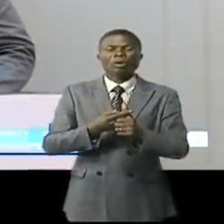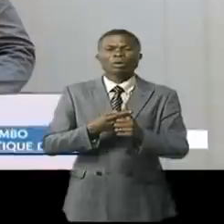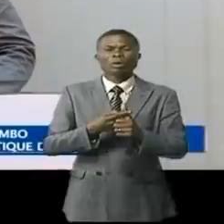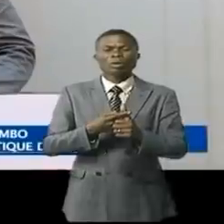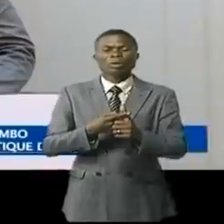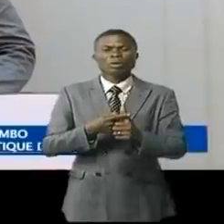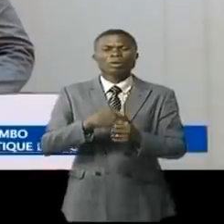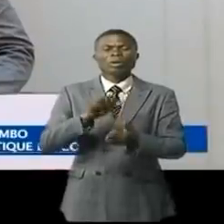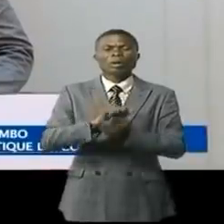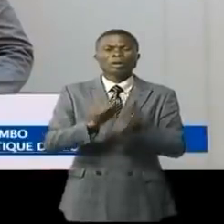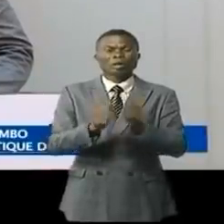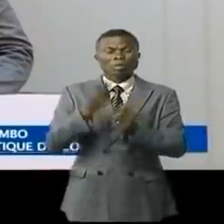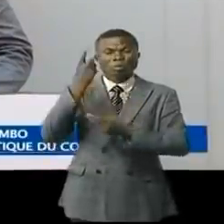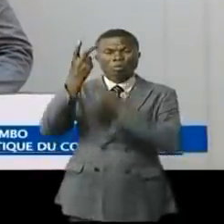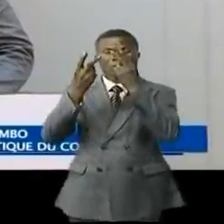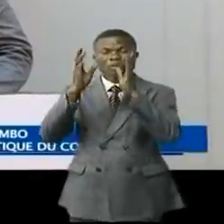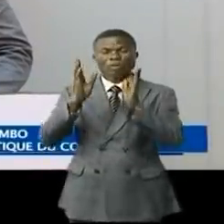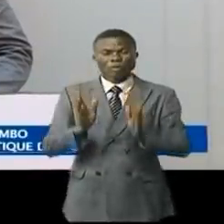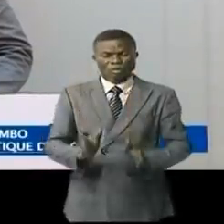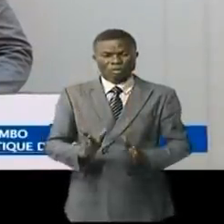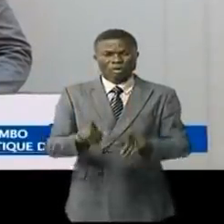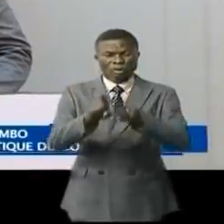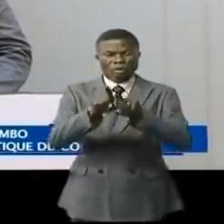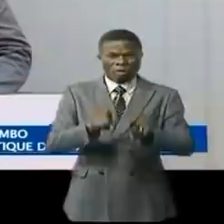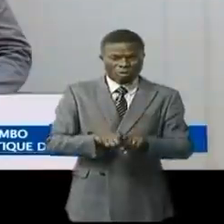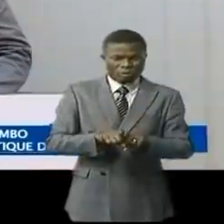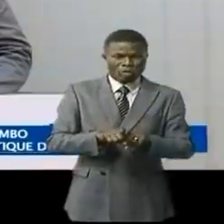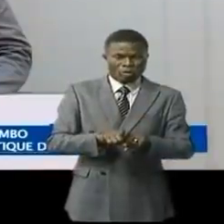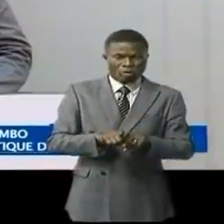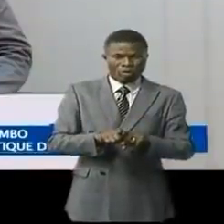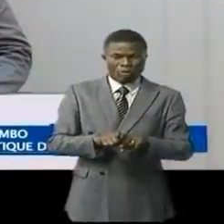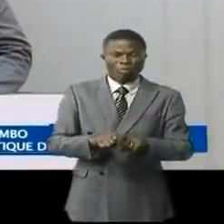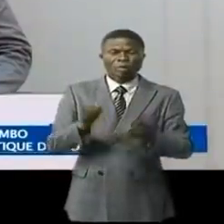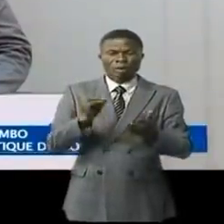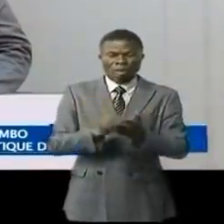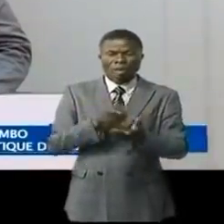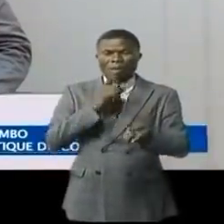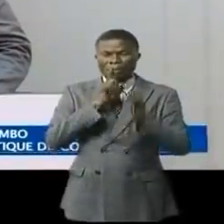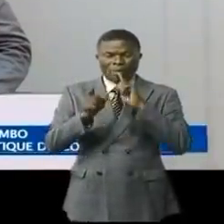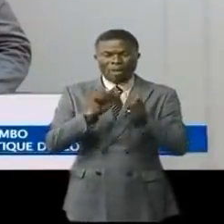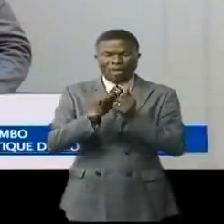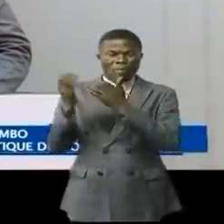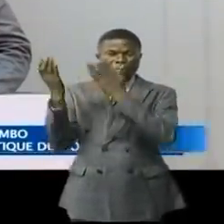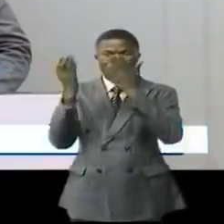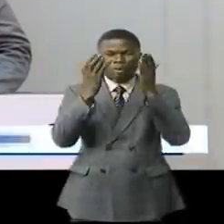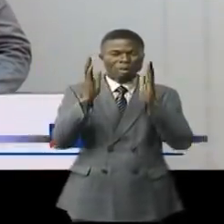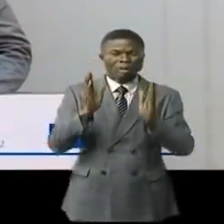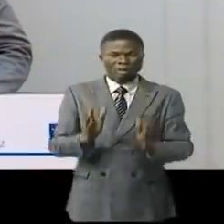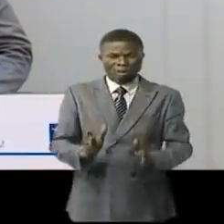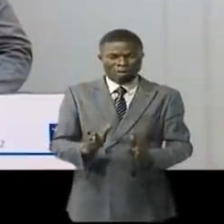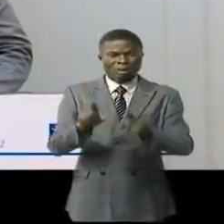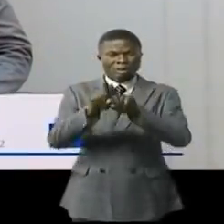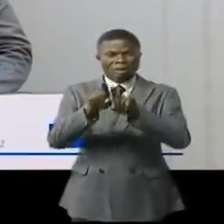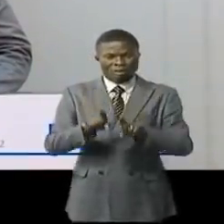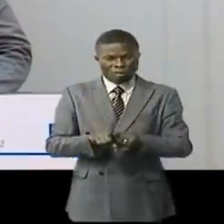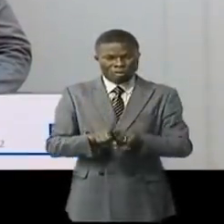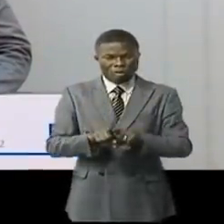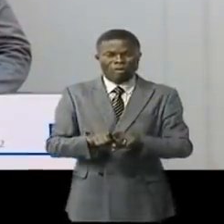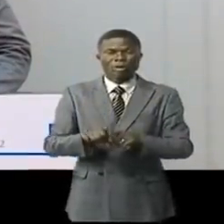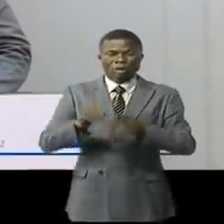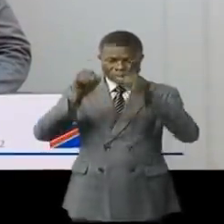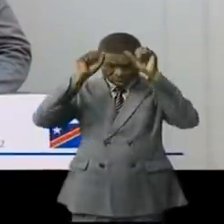le tourisme. Nous avons également épinglé le transport. Le